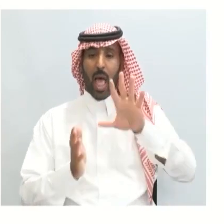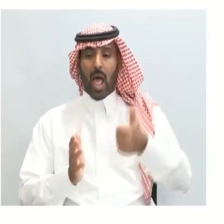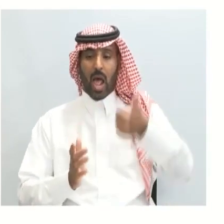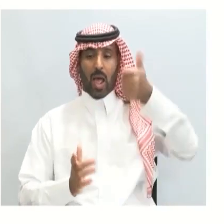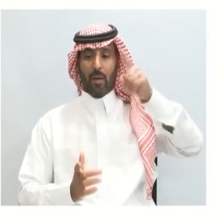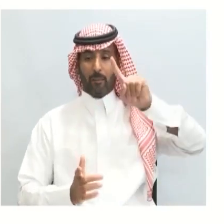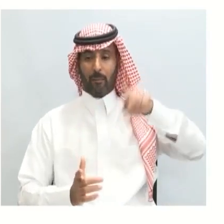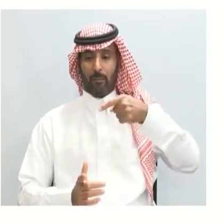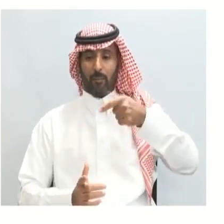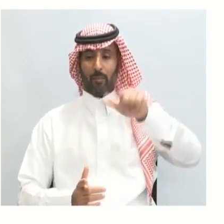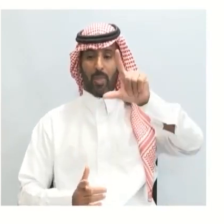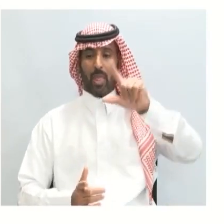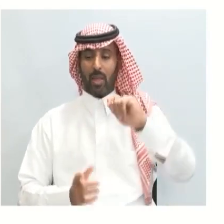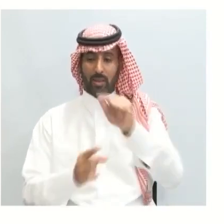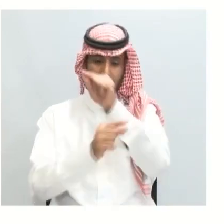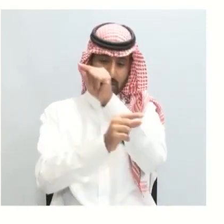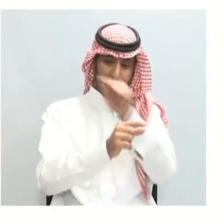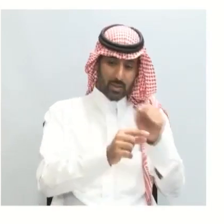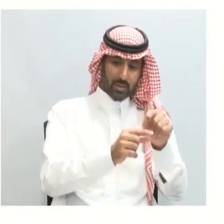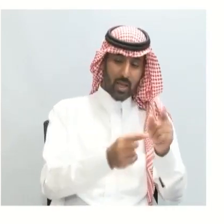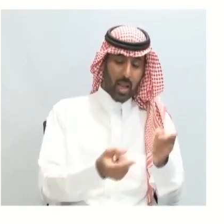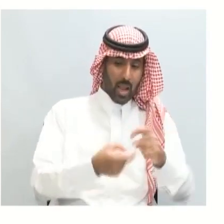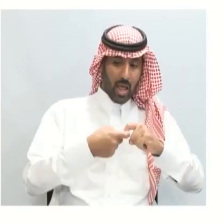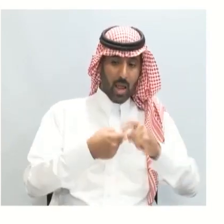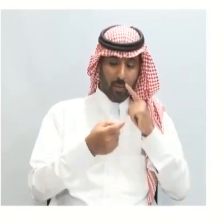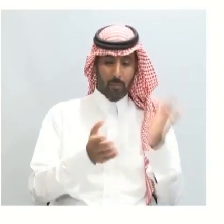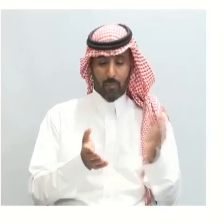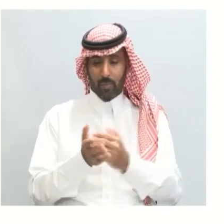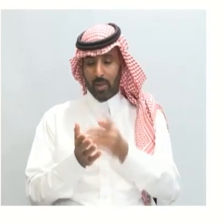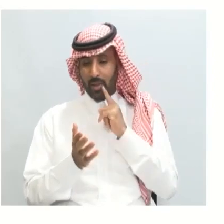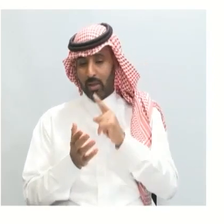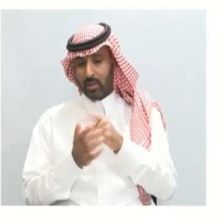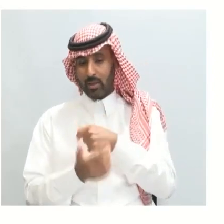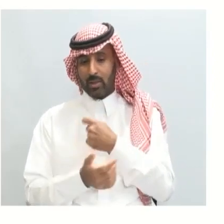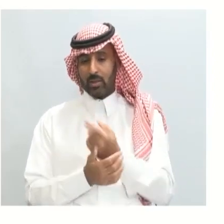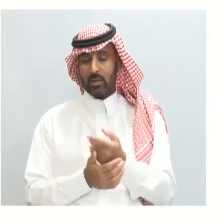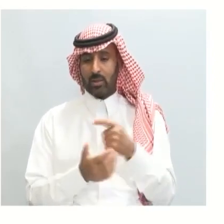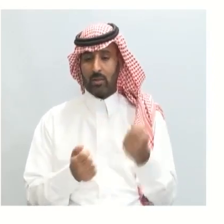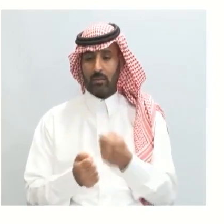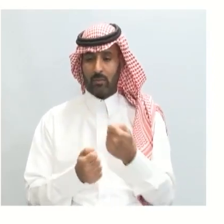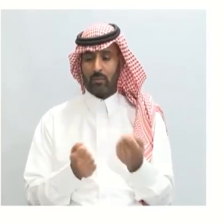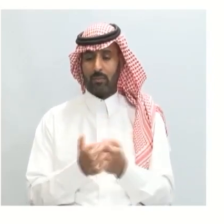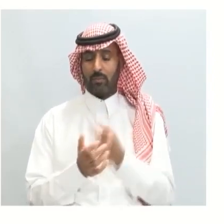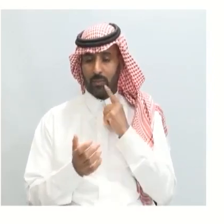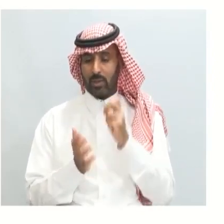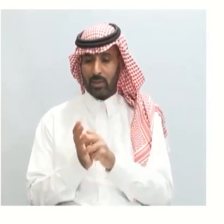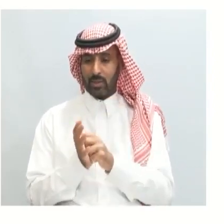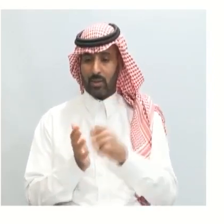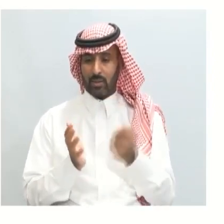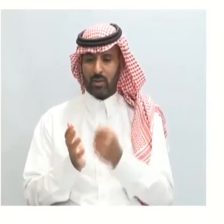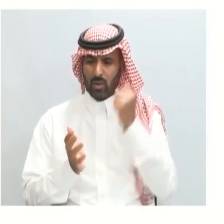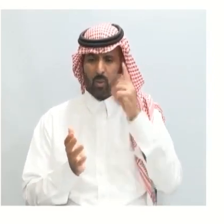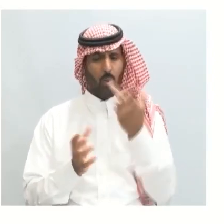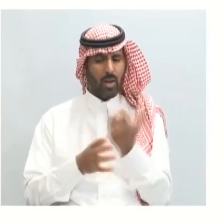العلاقه بين درجه الحراره والحجم استخدام قانون شار ثم بعد ذلك اللي هو مسائل تدريبيه نشاط منزلي استنتج